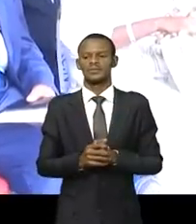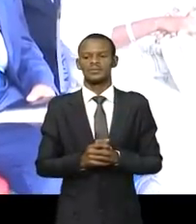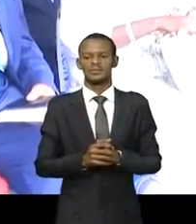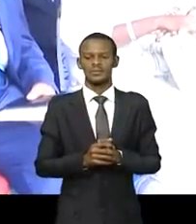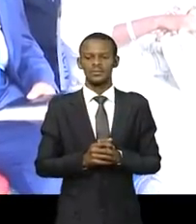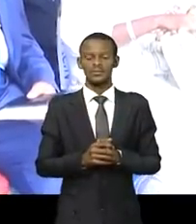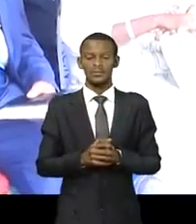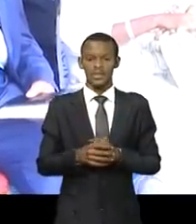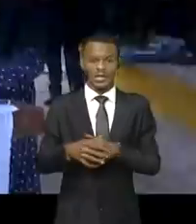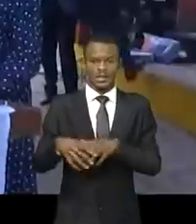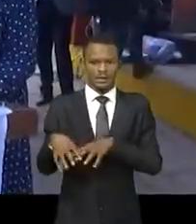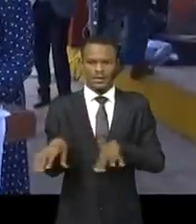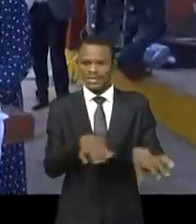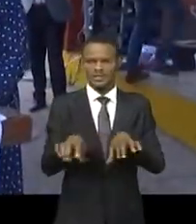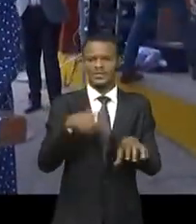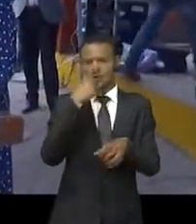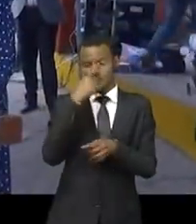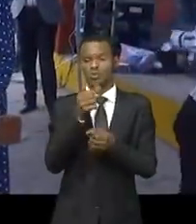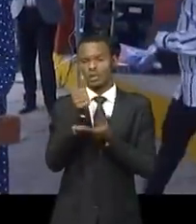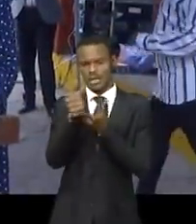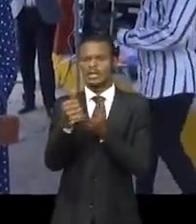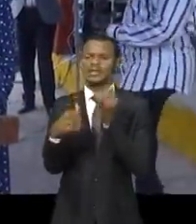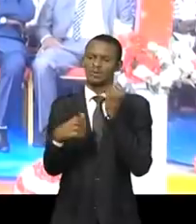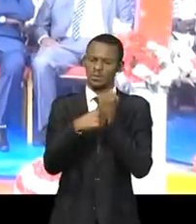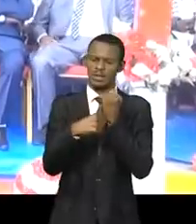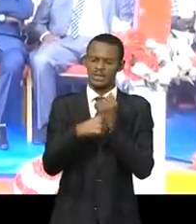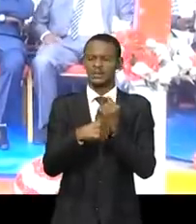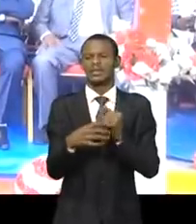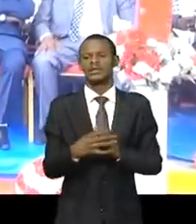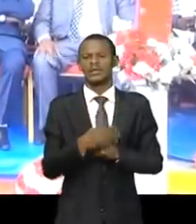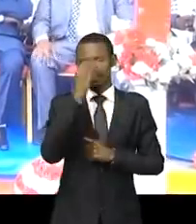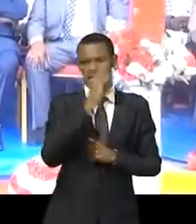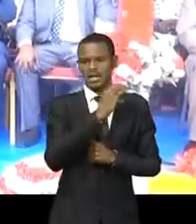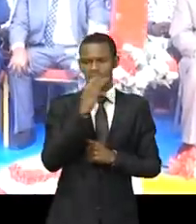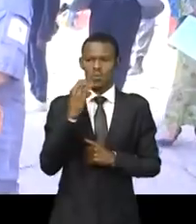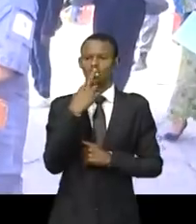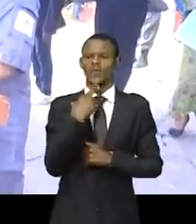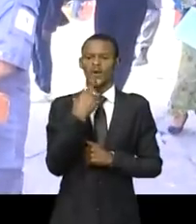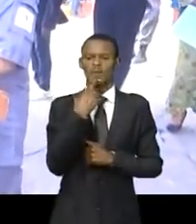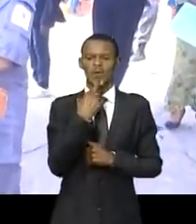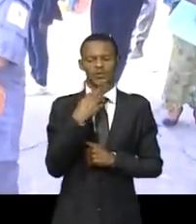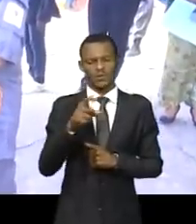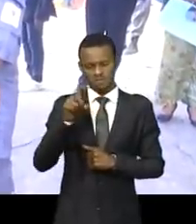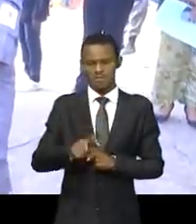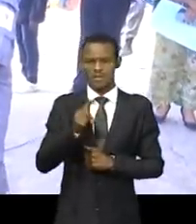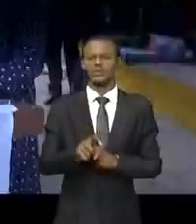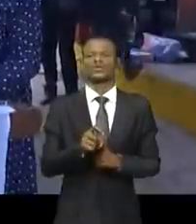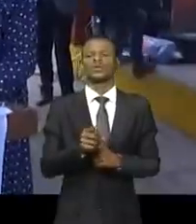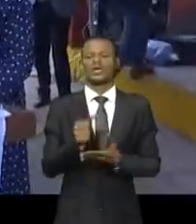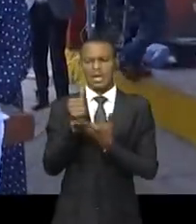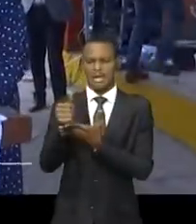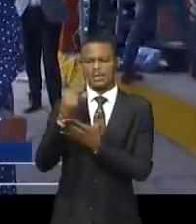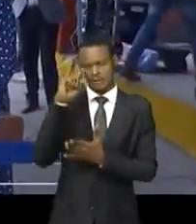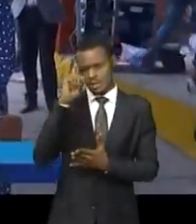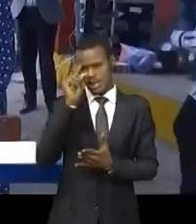humanitaires, la Croix-Rouge nécessite un soutien de l'État en vue de continuer à poursuivre sa mission.